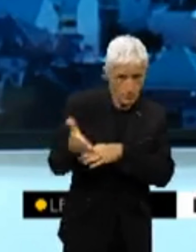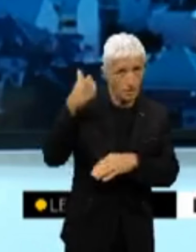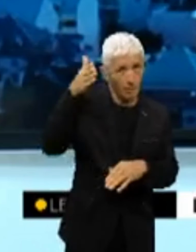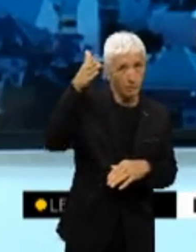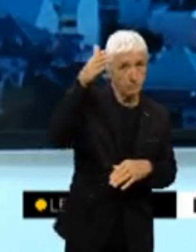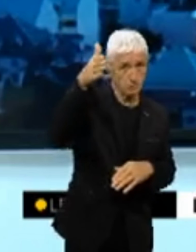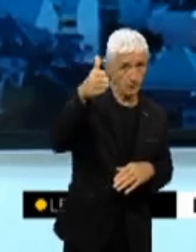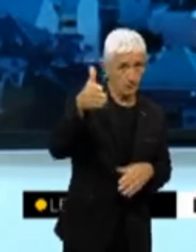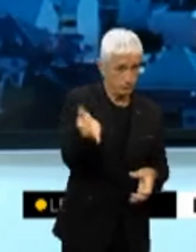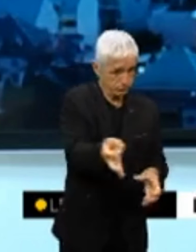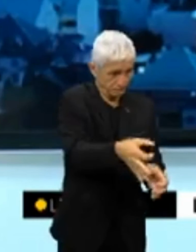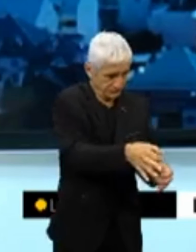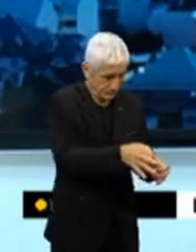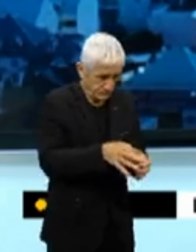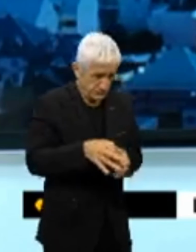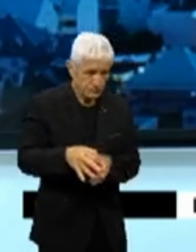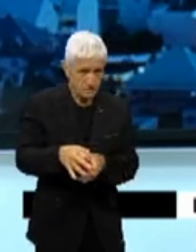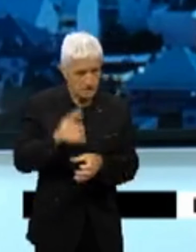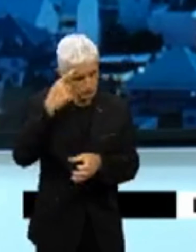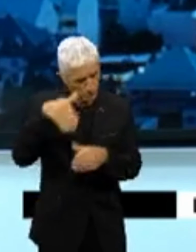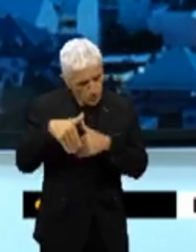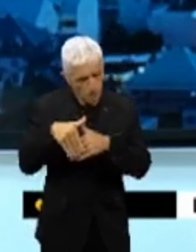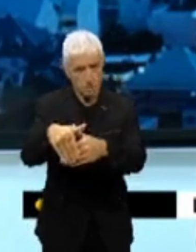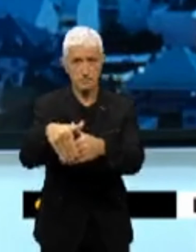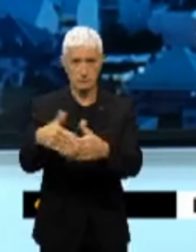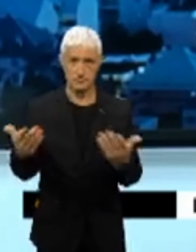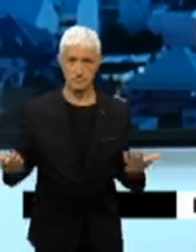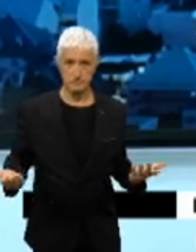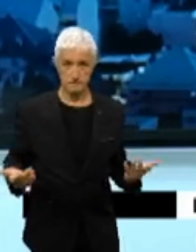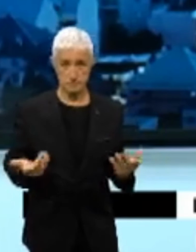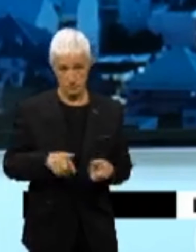projet et faire une petite récolte de fonds pour la suite de l'aventure